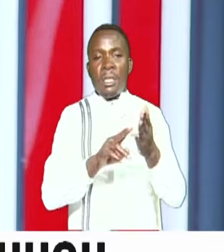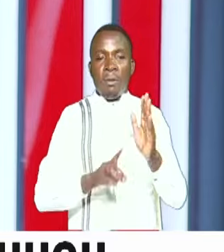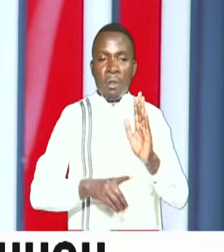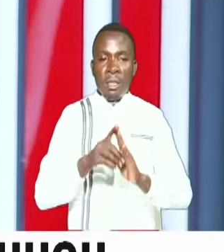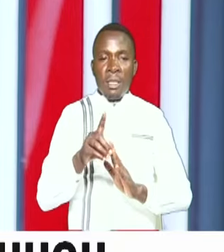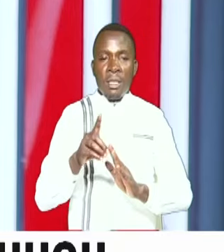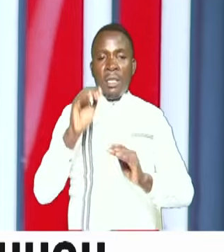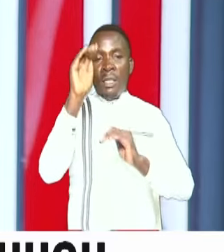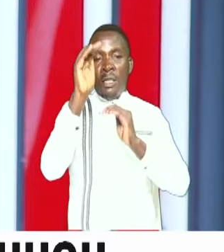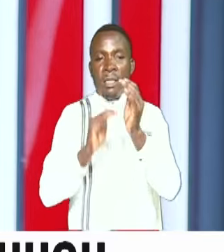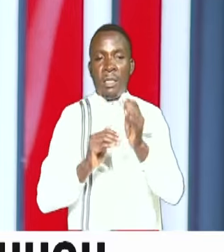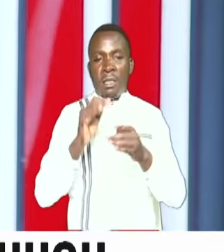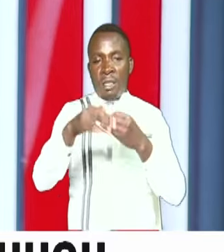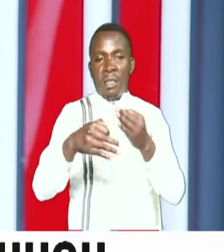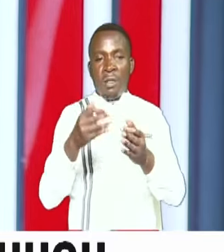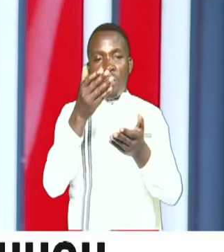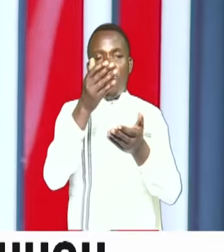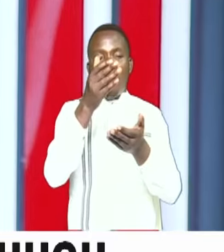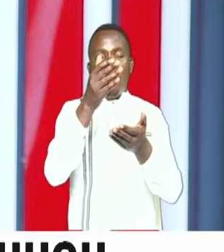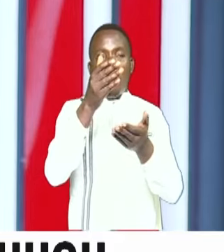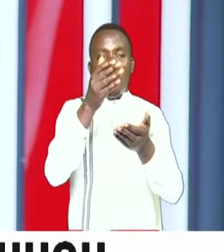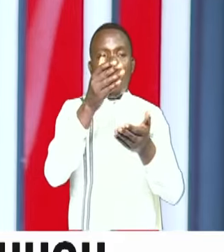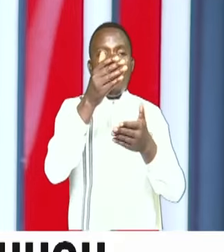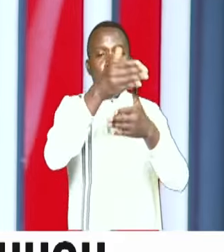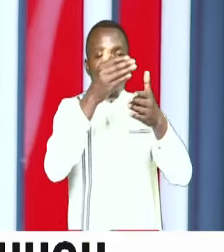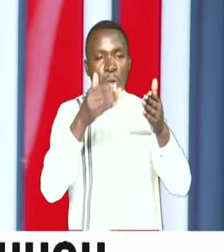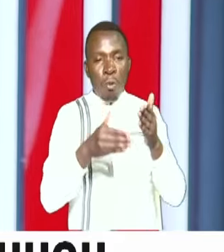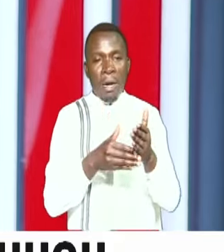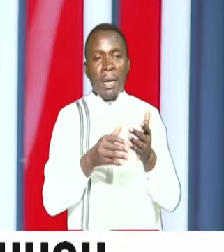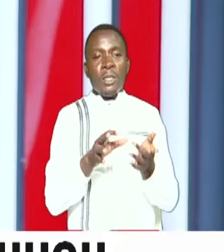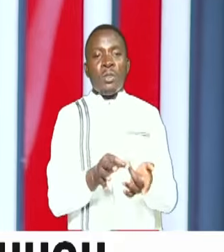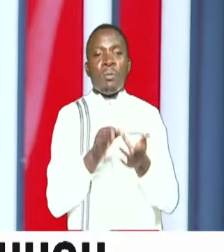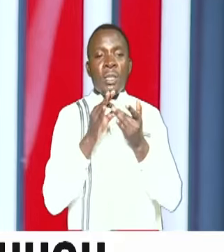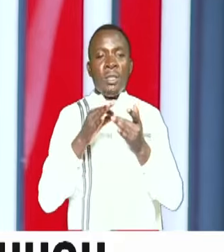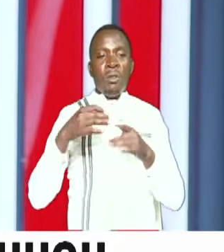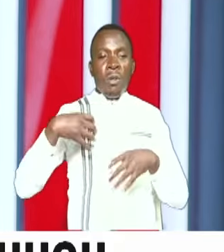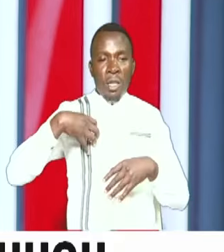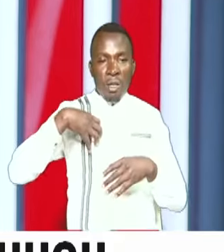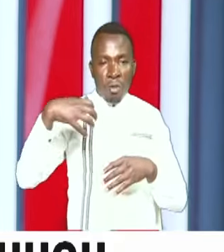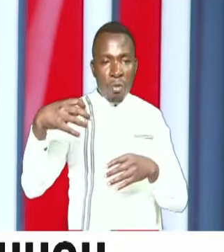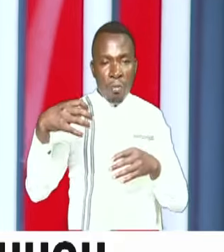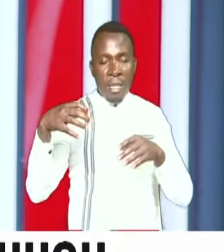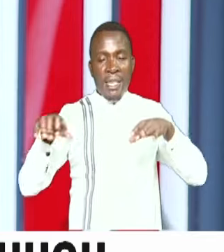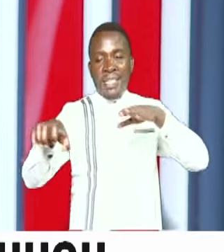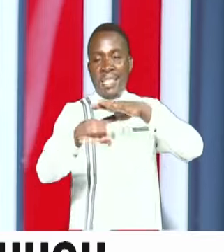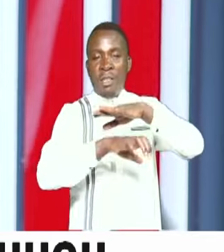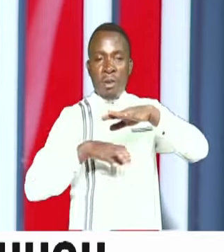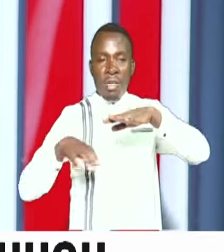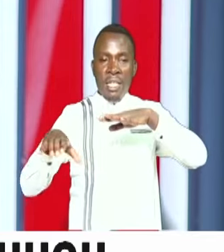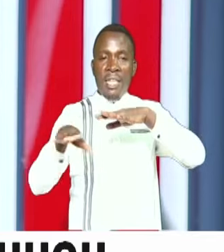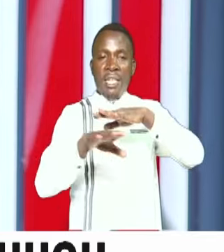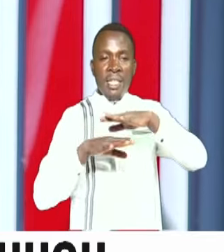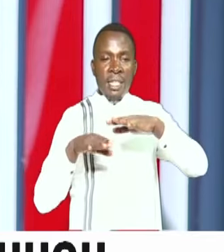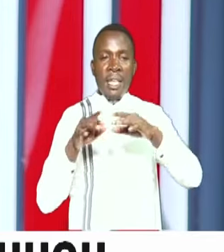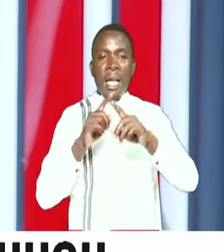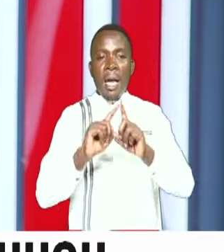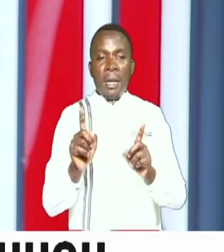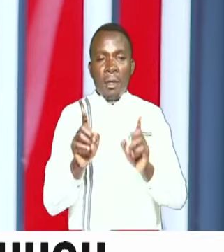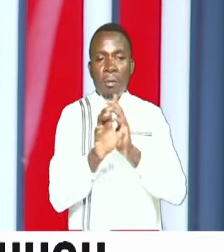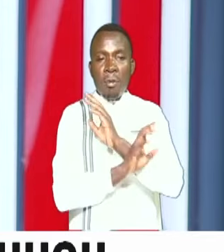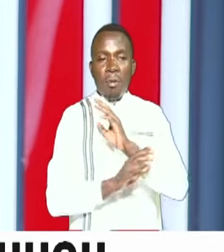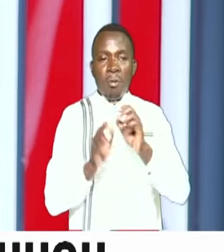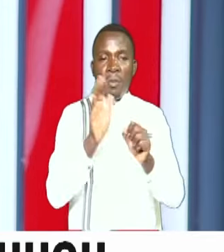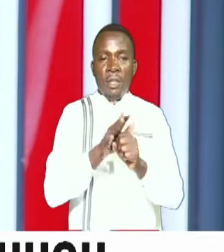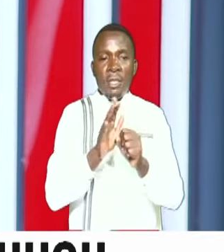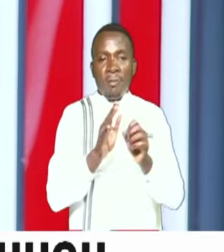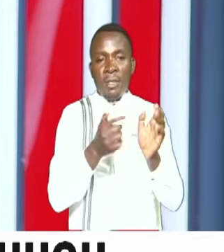bijyanye no kubaka izo bita special economic zone, ibyanya by'inganda. Ibihugu byinshi byagiye bitwereka ko rwose ari nk'amabuye